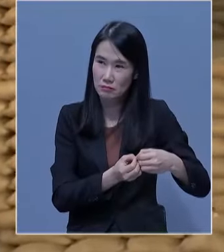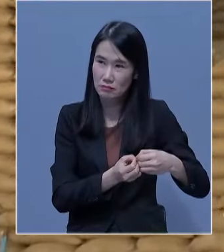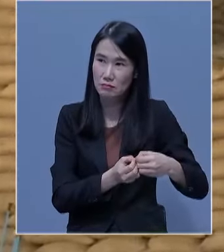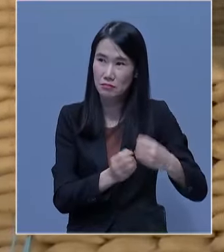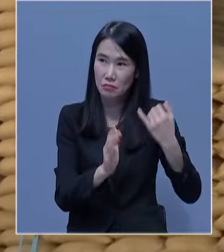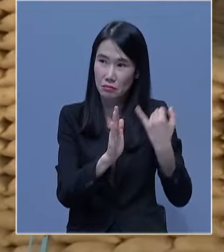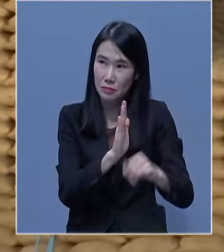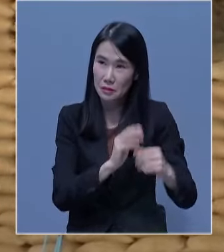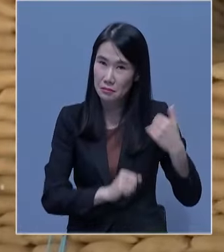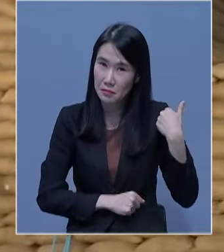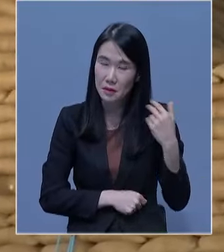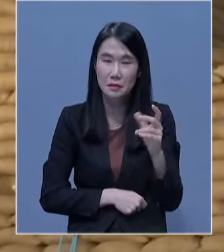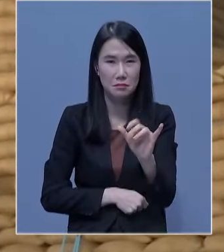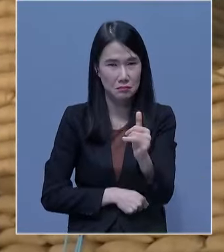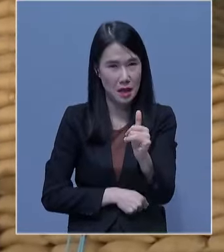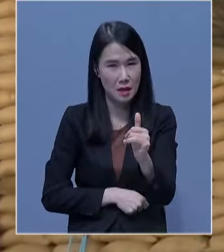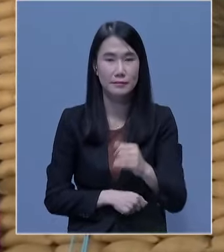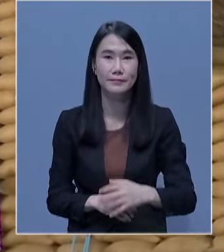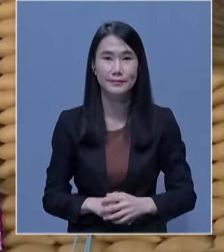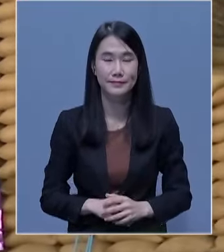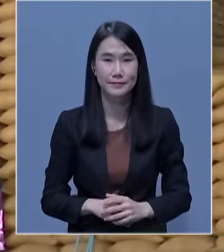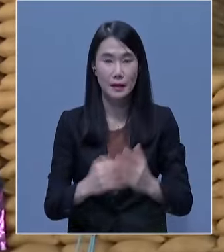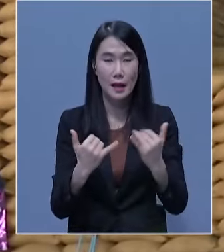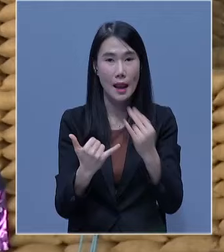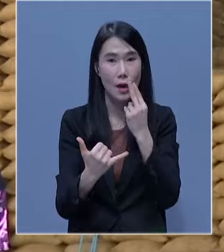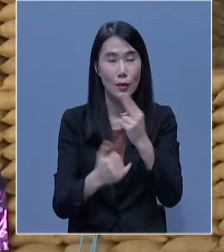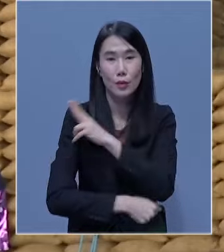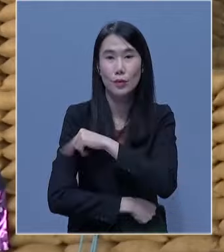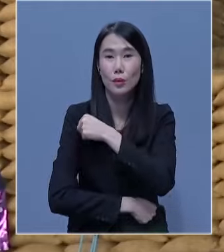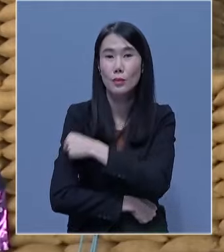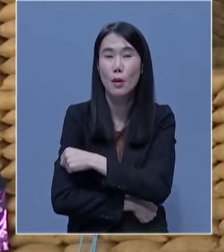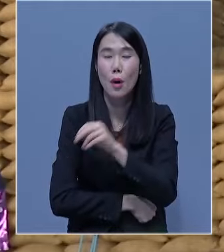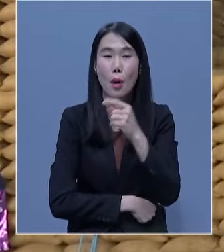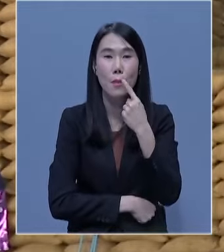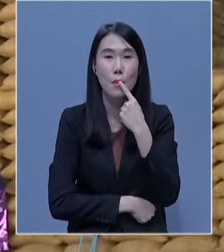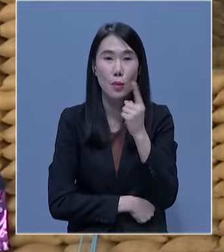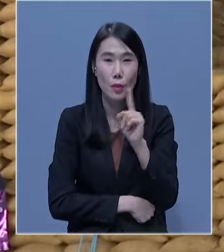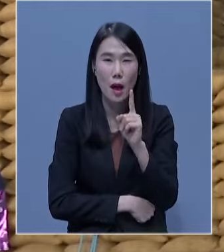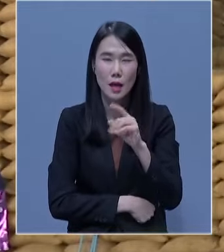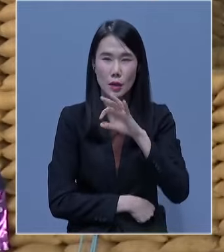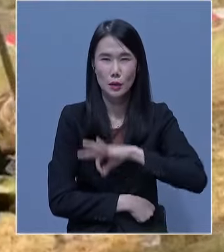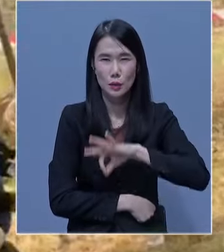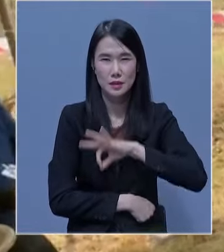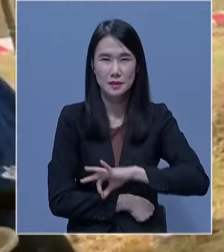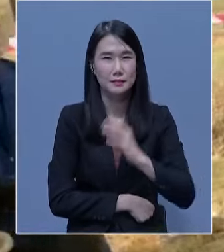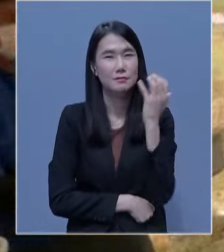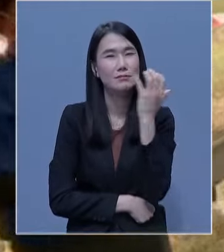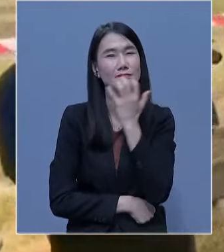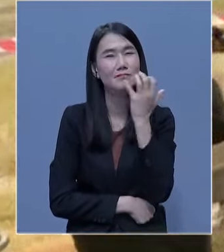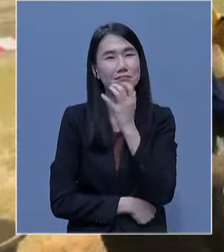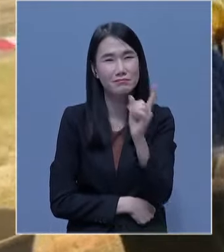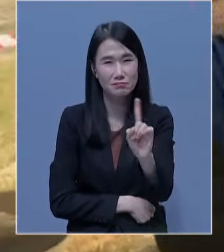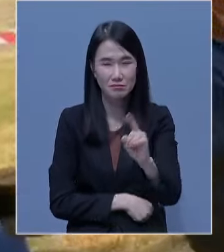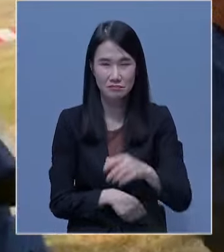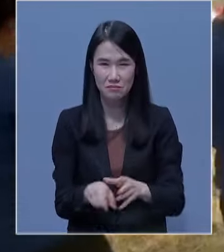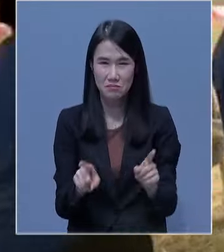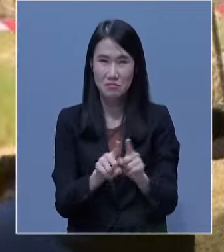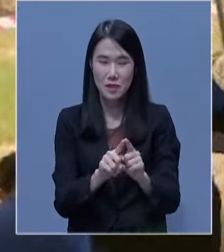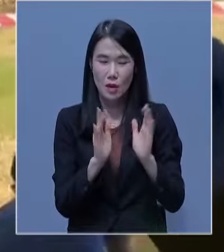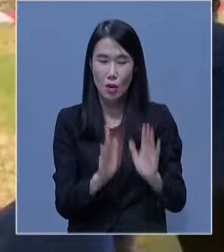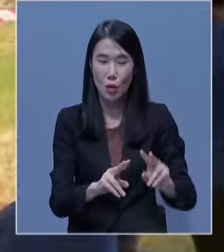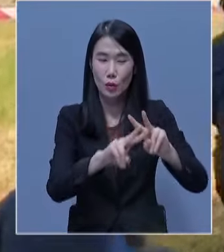ครับเนี่ยนะฮะแล้วคุณหมอวรงยังทิ้งท้ายนะครับบอกว่าอีกเรื่องที่รู้สึกขำคือเมื่อมีนักวิช